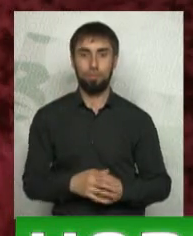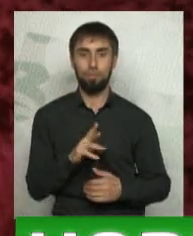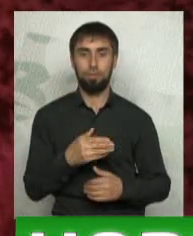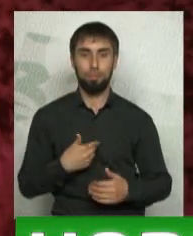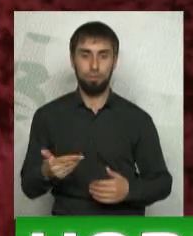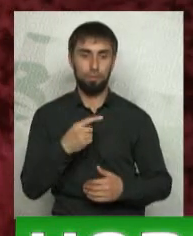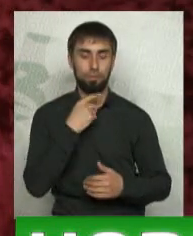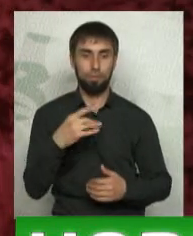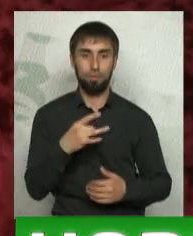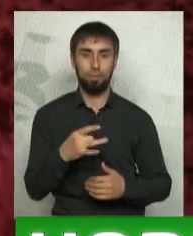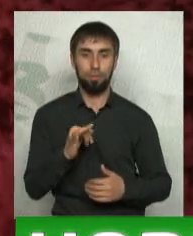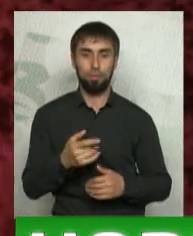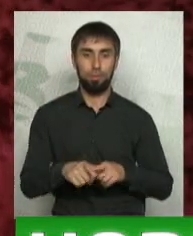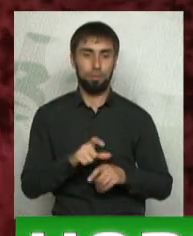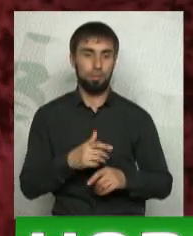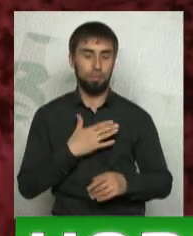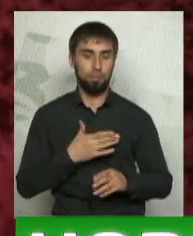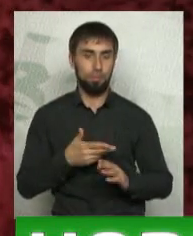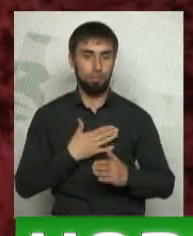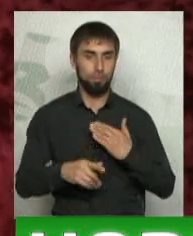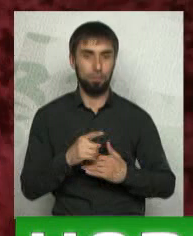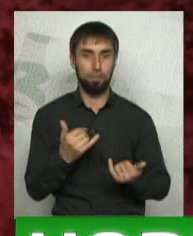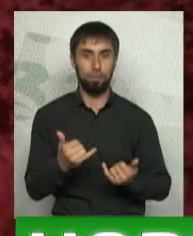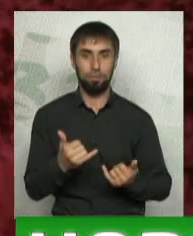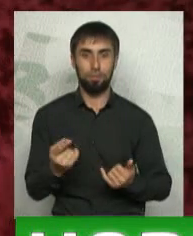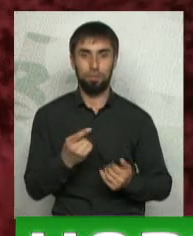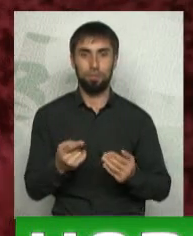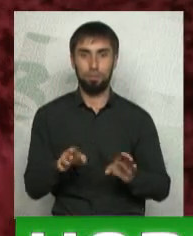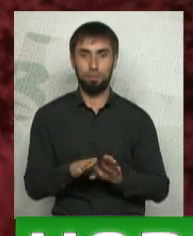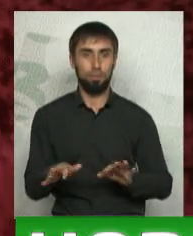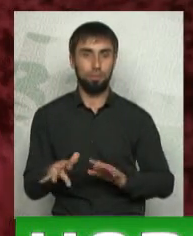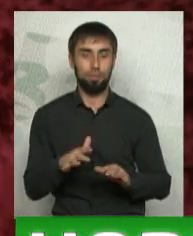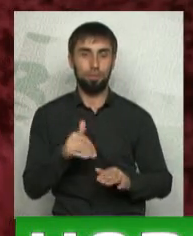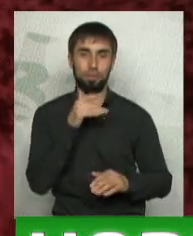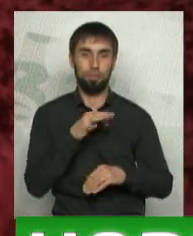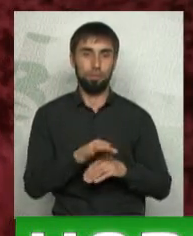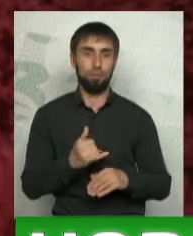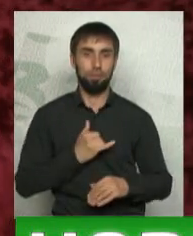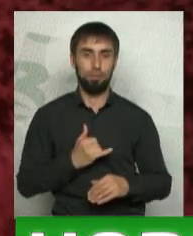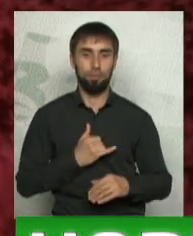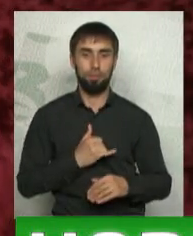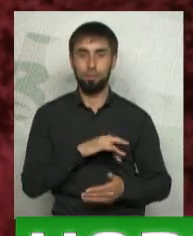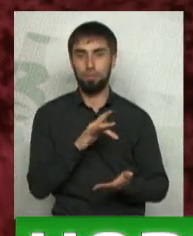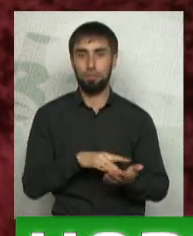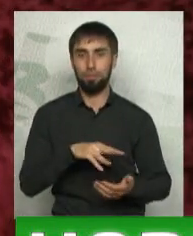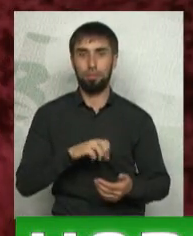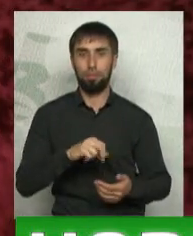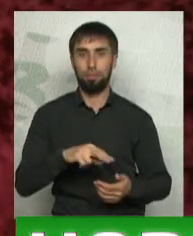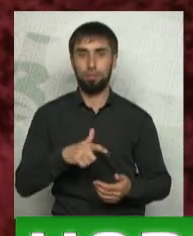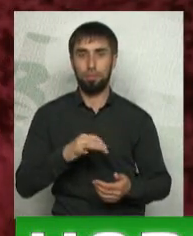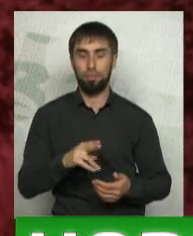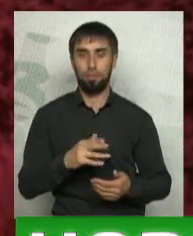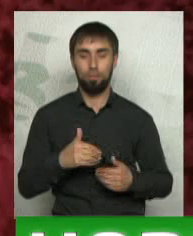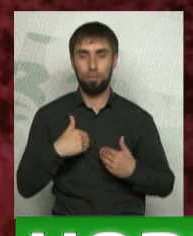нашей республики. Я очень рад, что сегодня вот первое такое мероприятие проводится в нашем городе Малгобек. Желаю